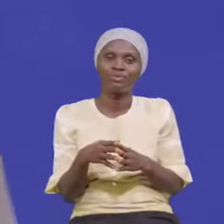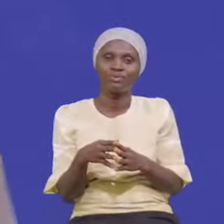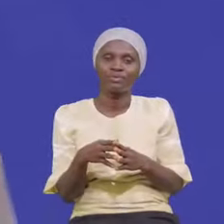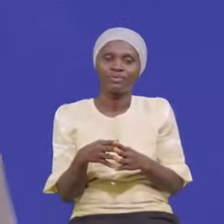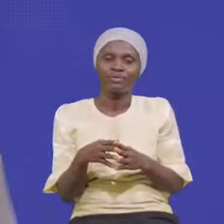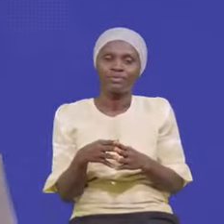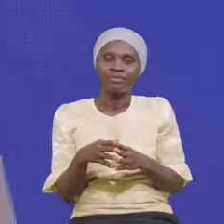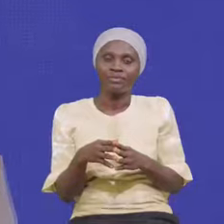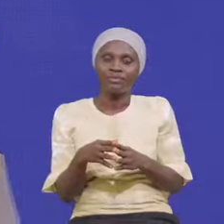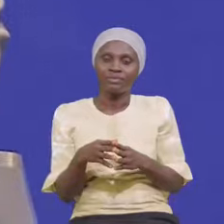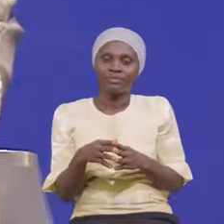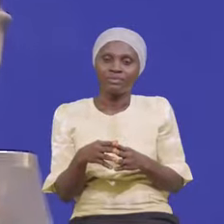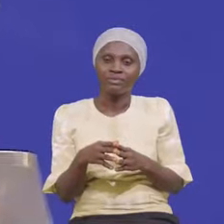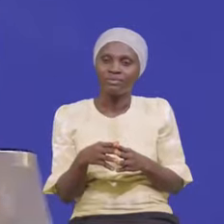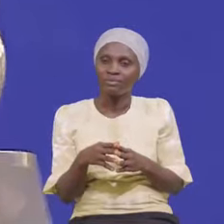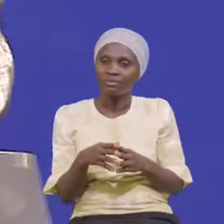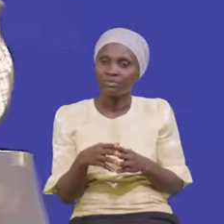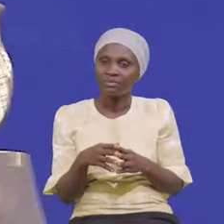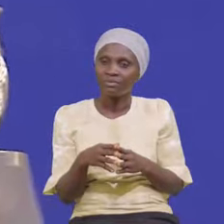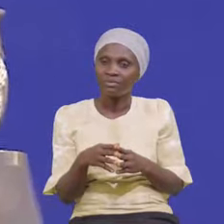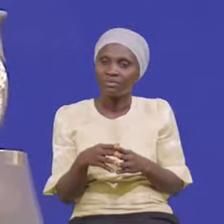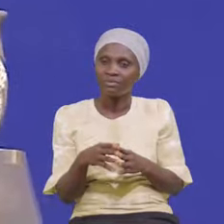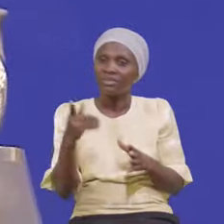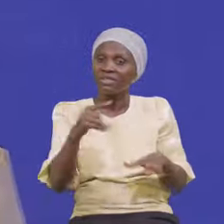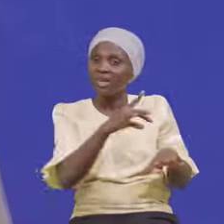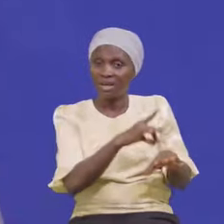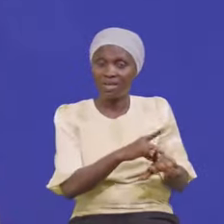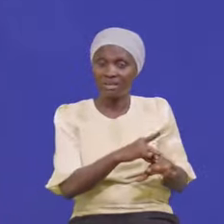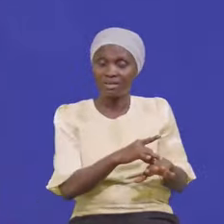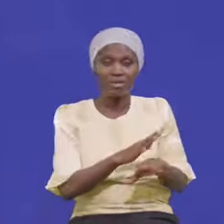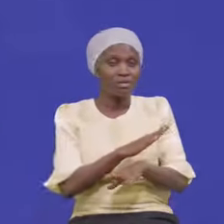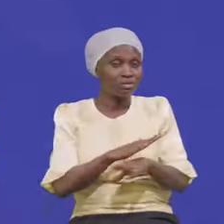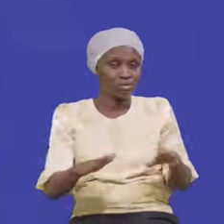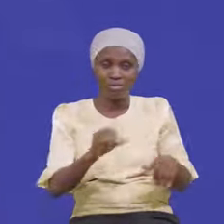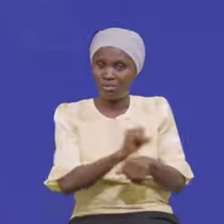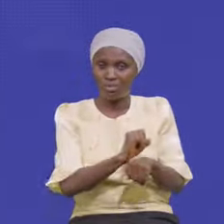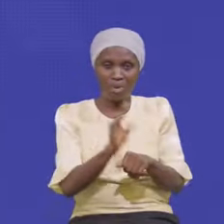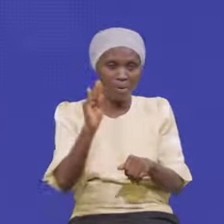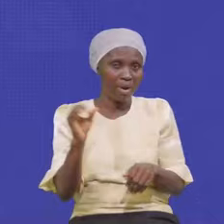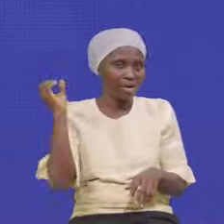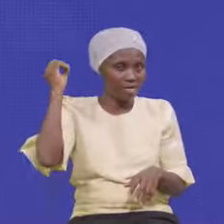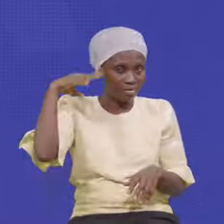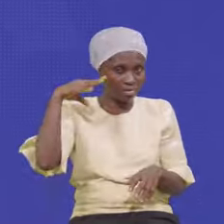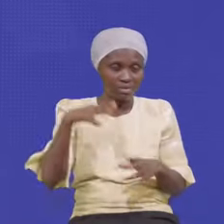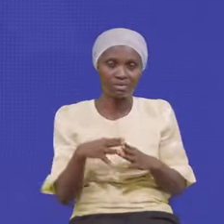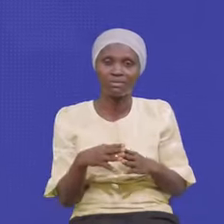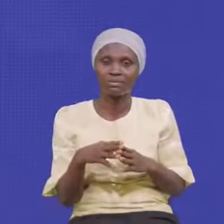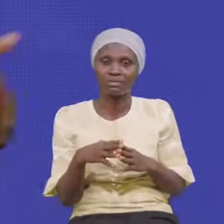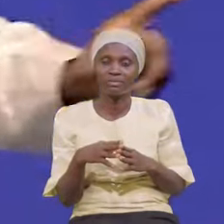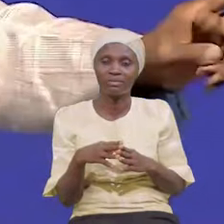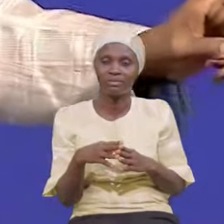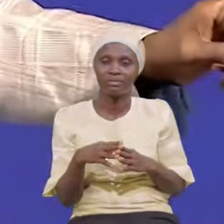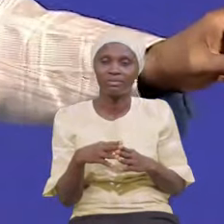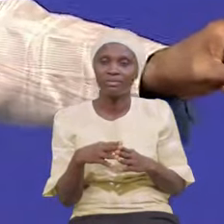మీరు ఇస్తే మీరు కోరుకున్నది అప్పుడు వారు మీకు ఇస్తారు. The earth does not operate by grace. ఈ యొక్క కృప ఈ విధమైన చర్య